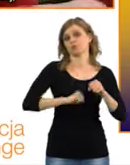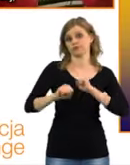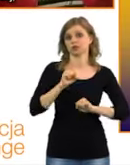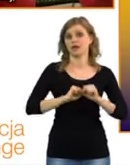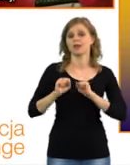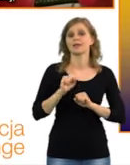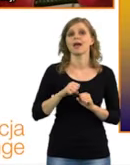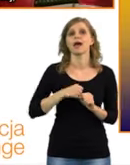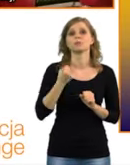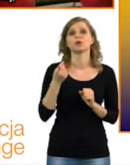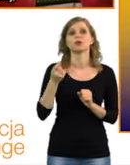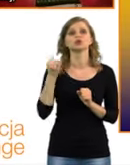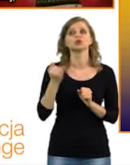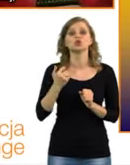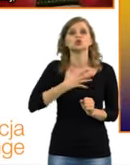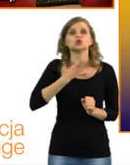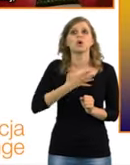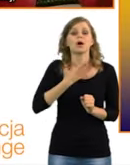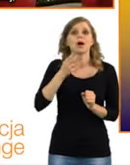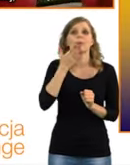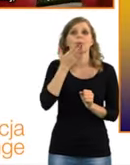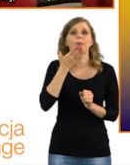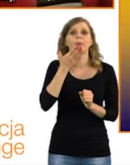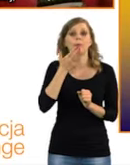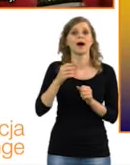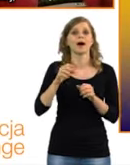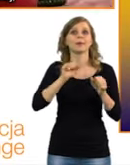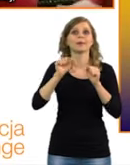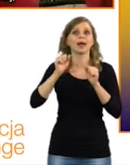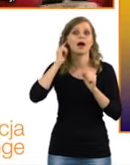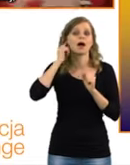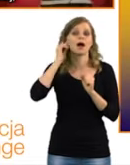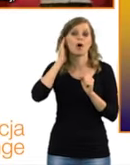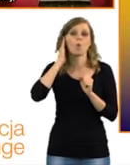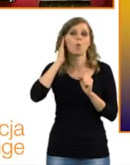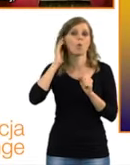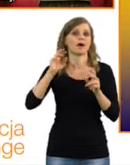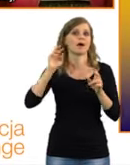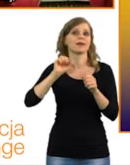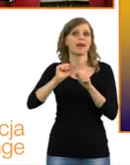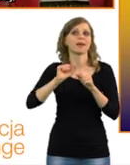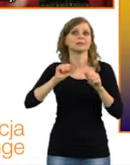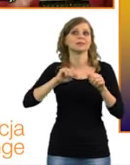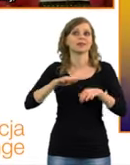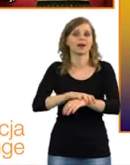ćwiczenia, żeby poczuły te drgania w swoim